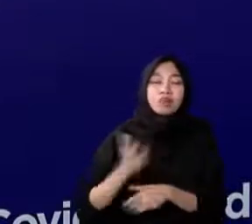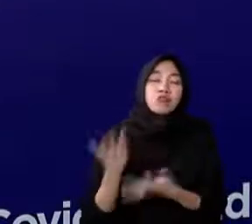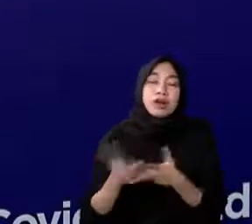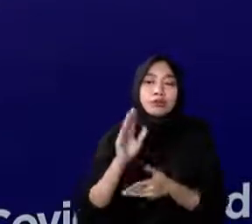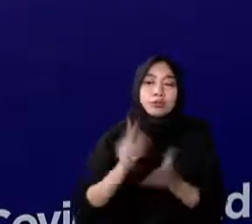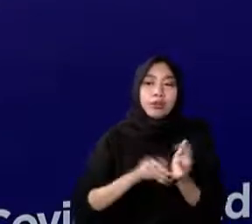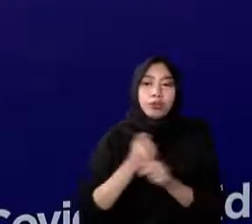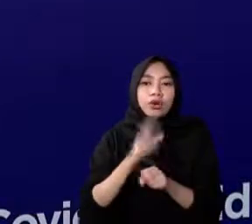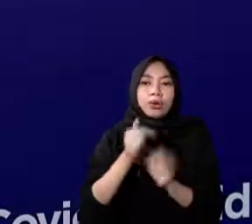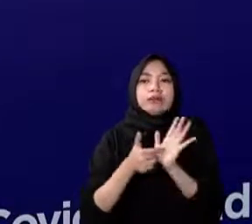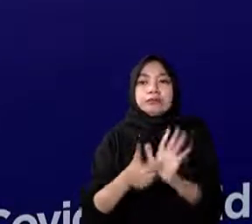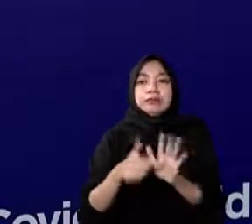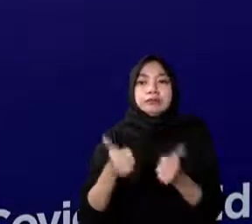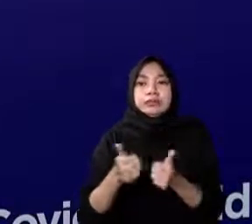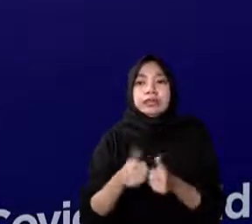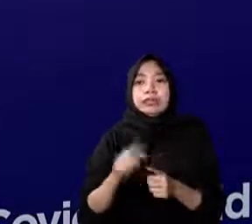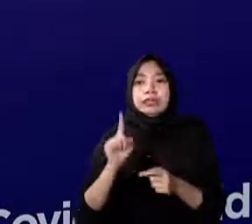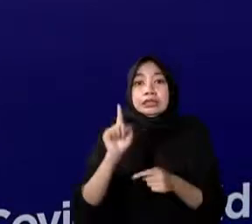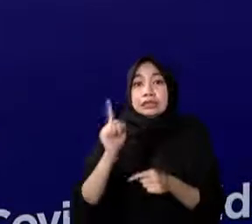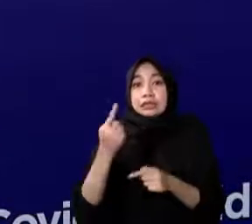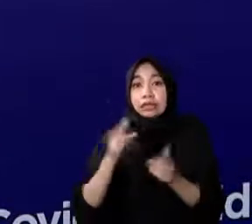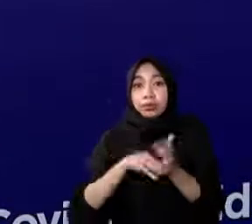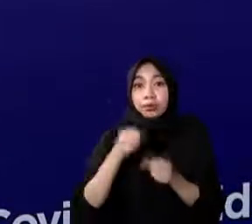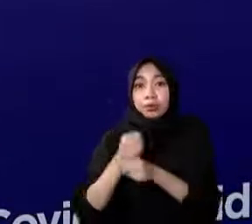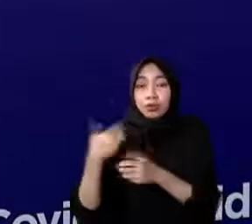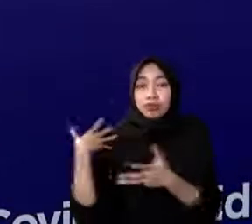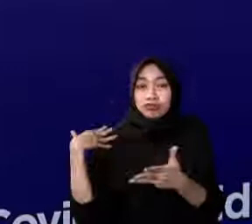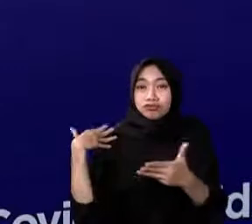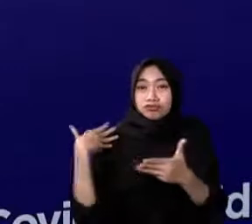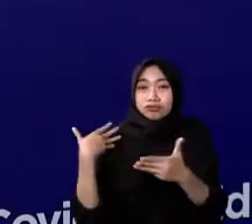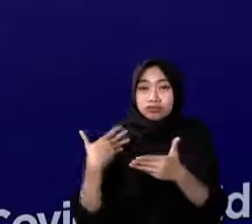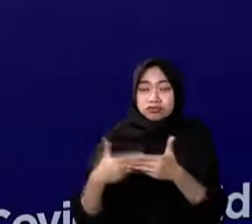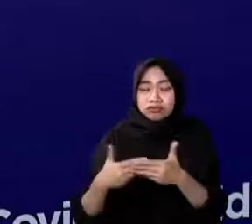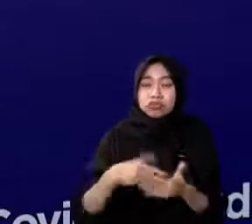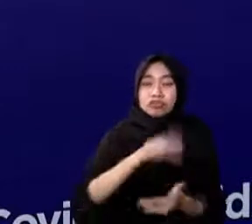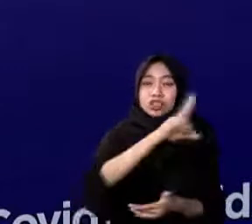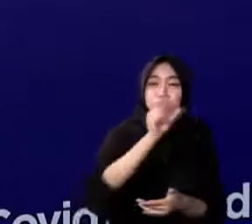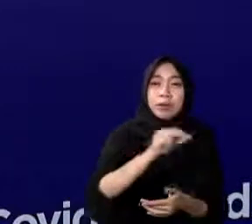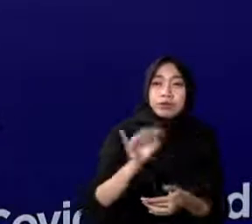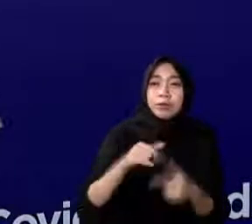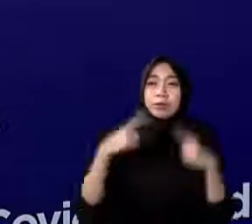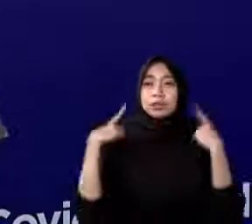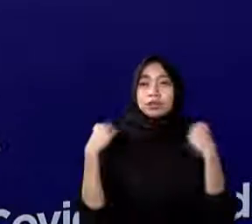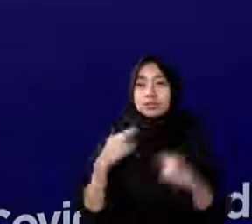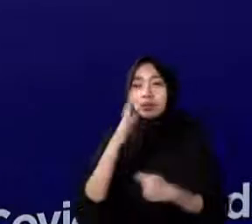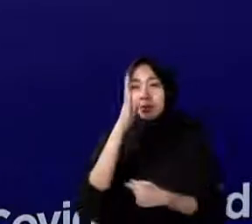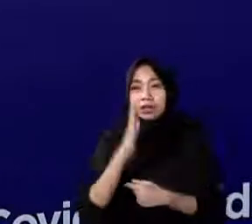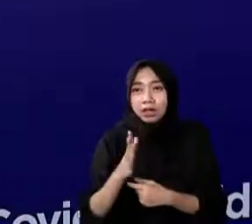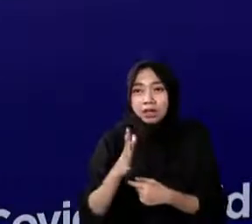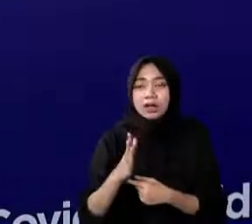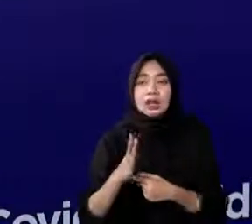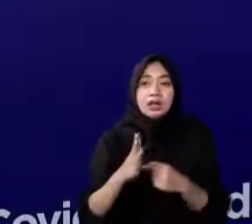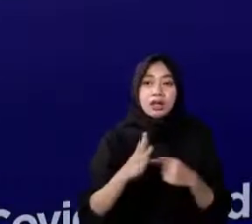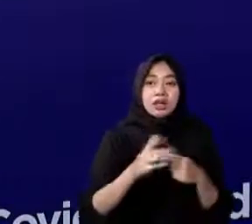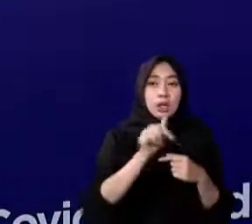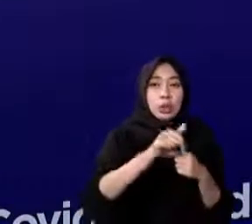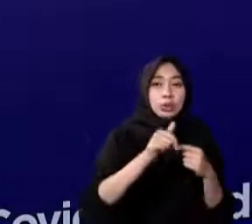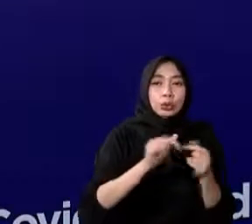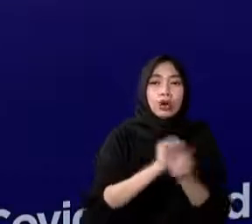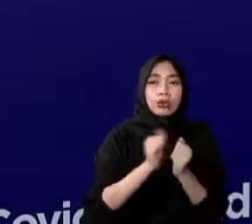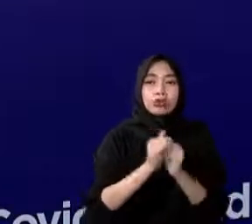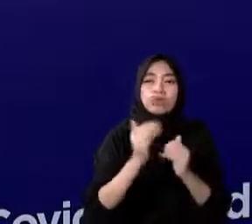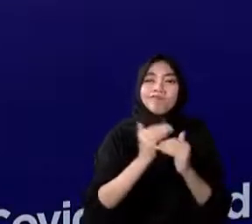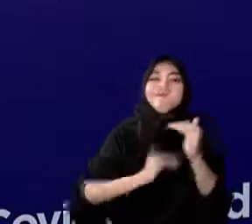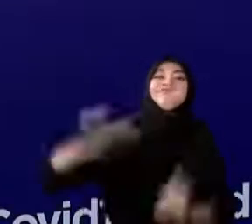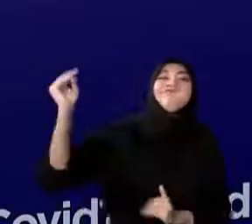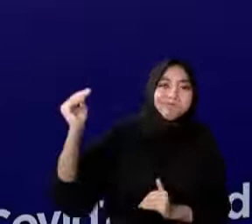lihat memang dari penambahan kasus 1 pekan terakhir setelah libur panjang, Jawa Barat dan Jawa Tengah peringkat pertama, yang kedua Jawa Barat yang